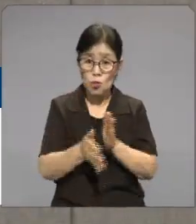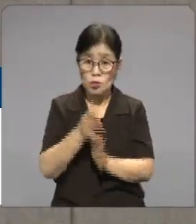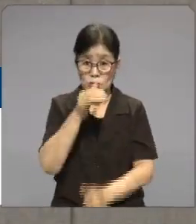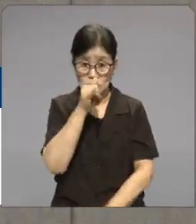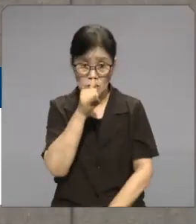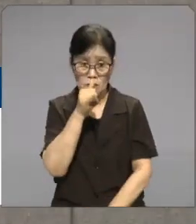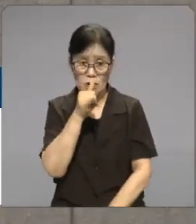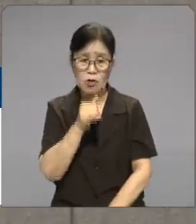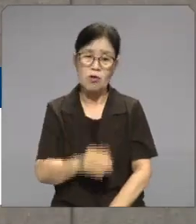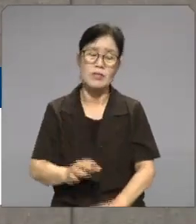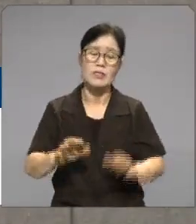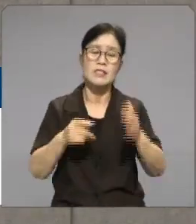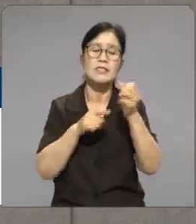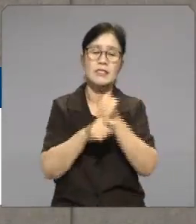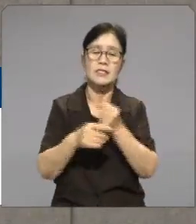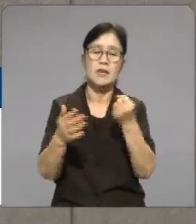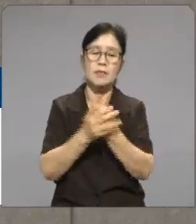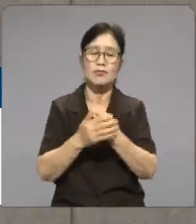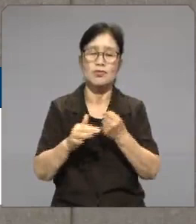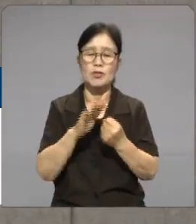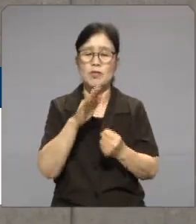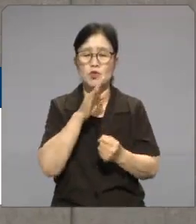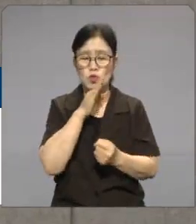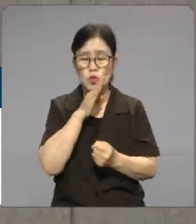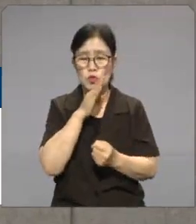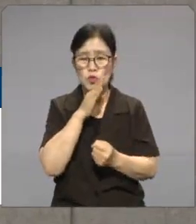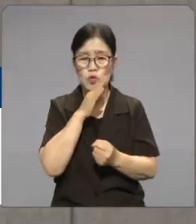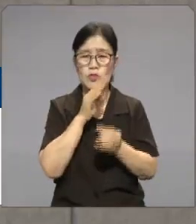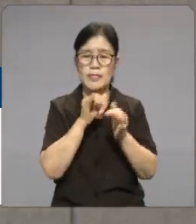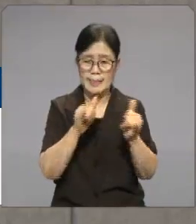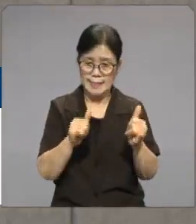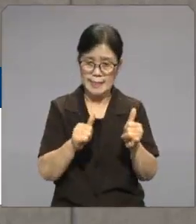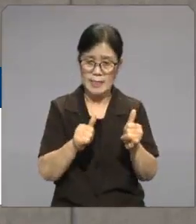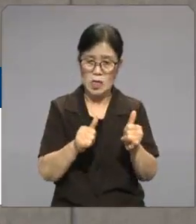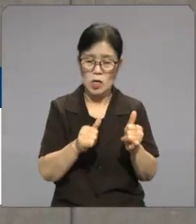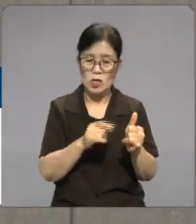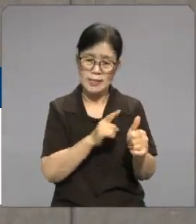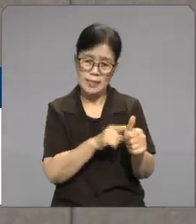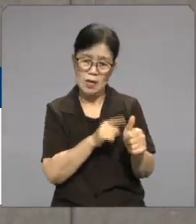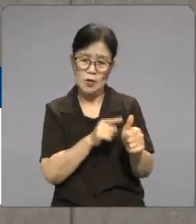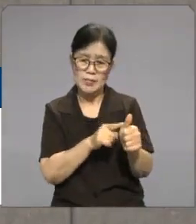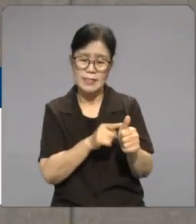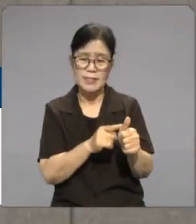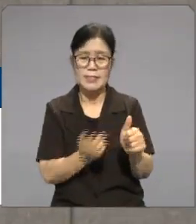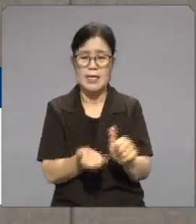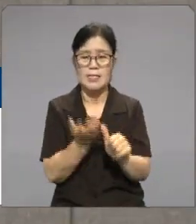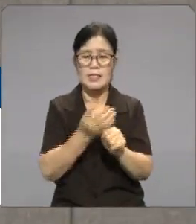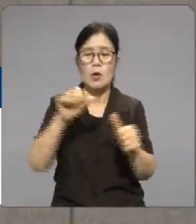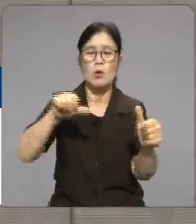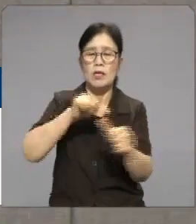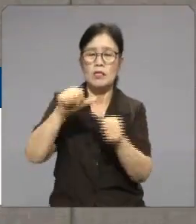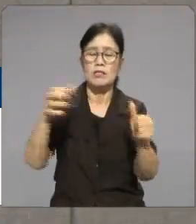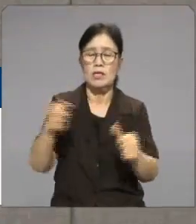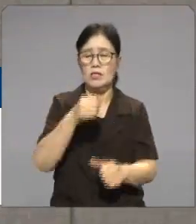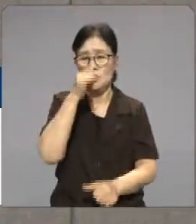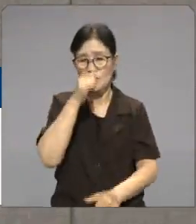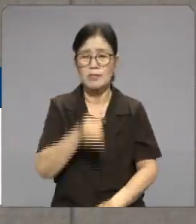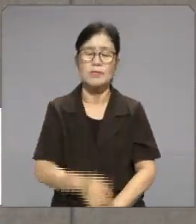있습니까? 그런 의미에서 우리는 정말 좋은 인적 자원 양성 환경을 가지고